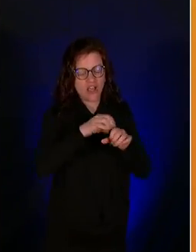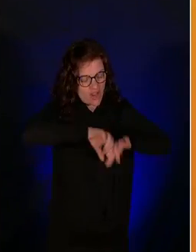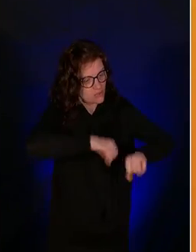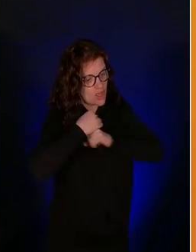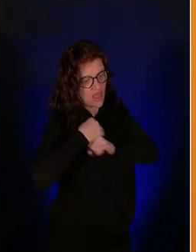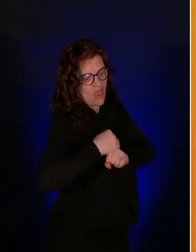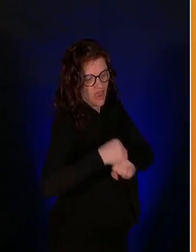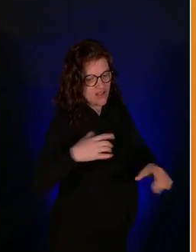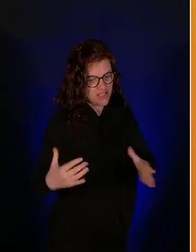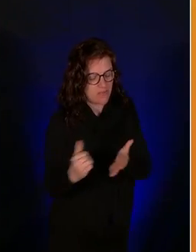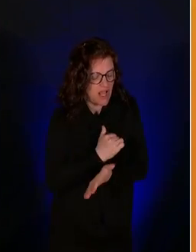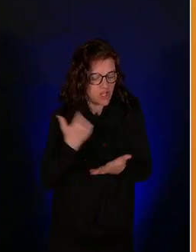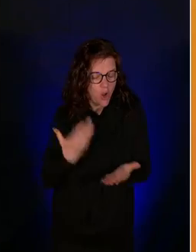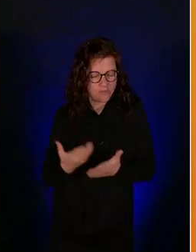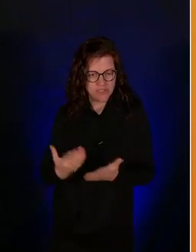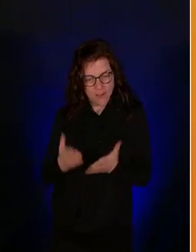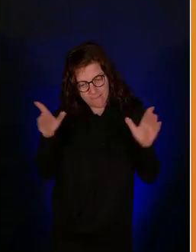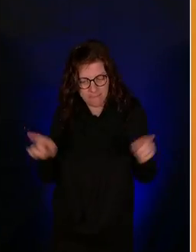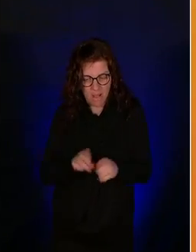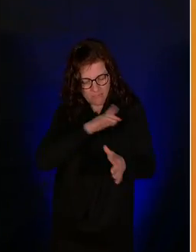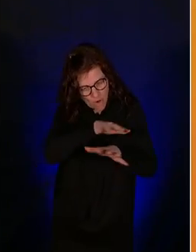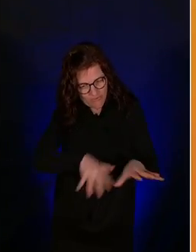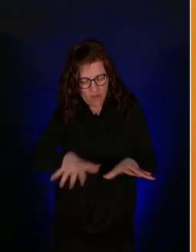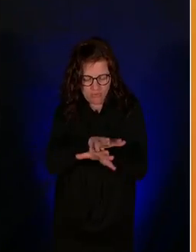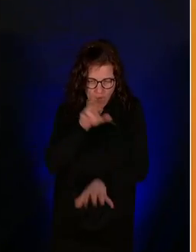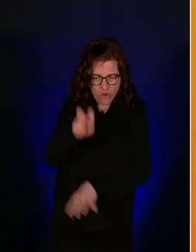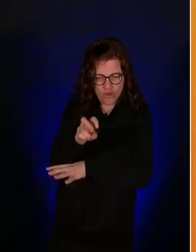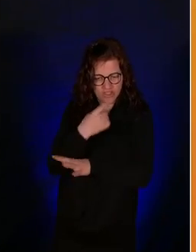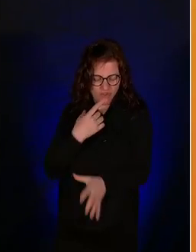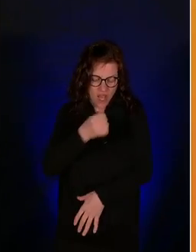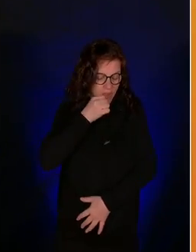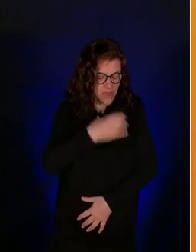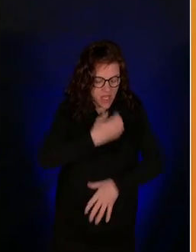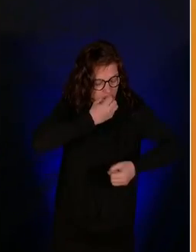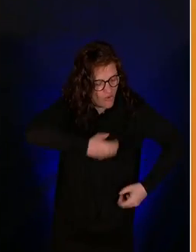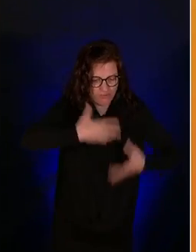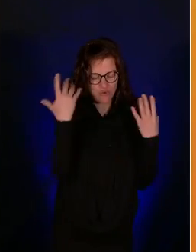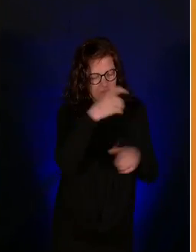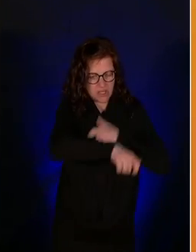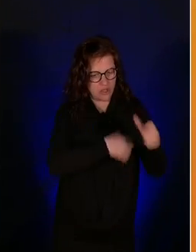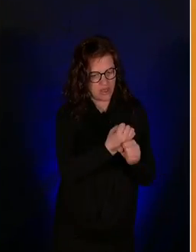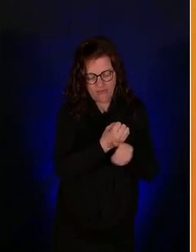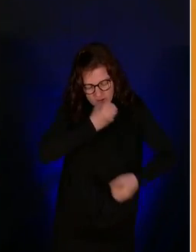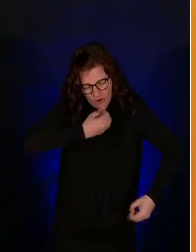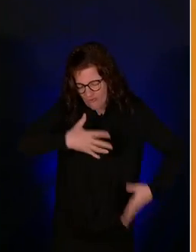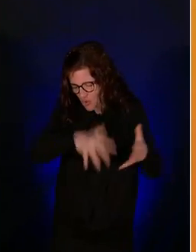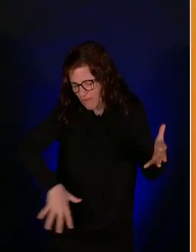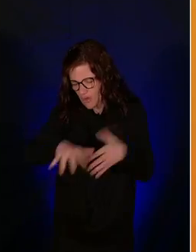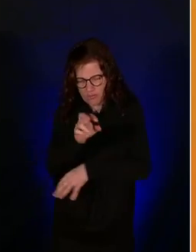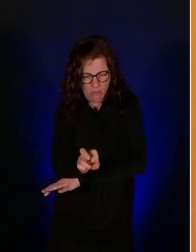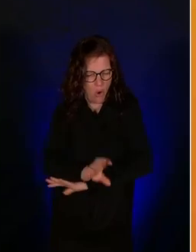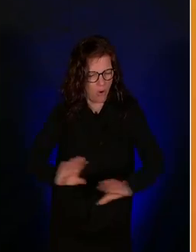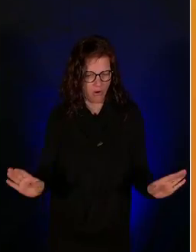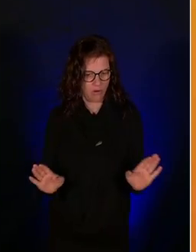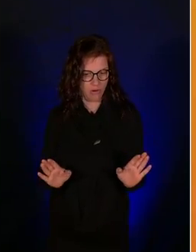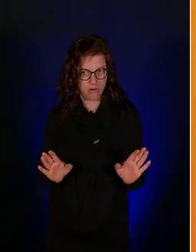comme sur l'environnement, l'écologie. Tant qu'il y aura le capitalisme, ils n'ont rien à faire des travailleurs et ils n'ont rien à faire de l'environnement. Après